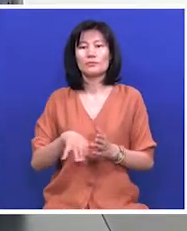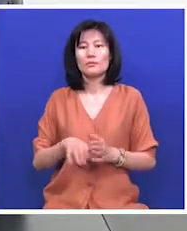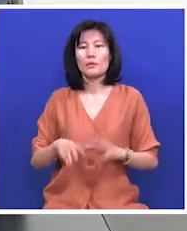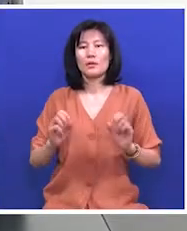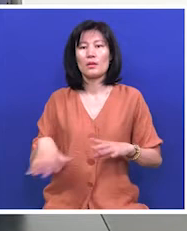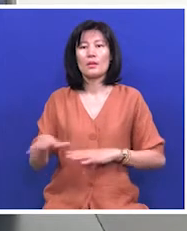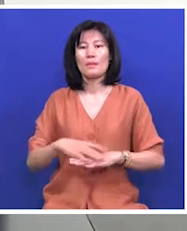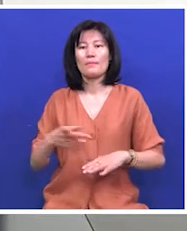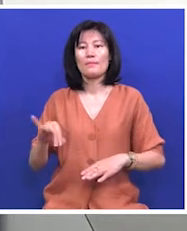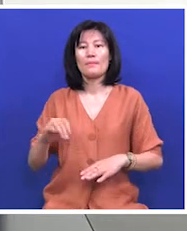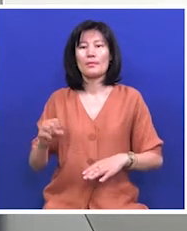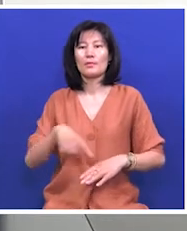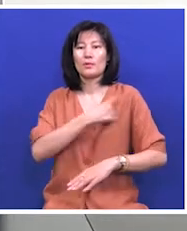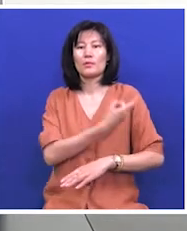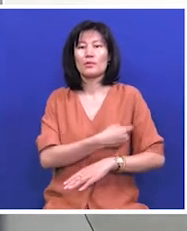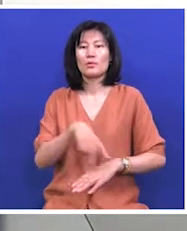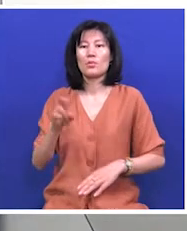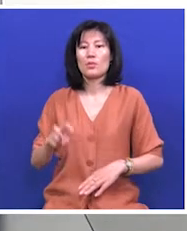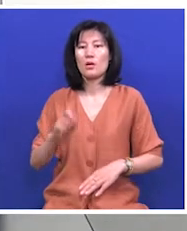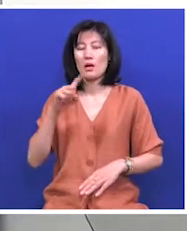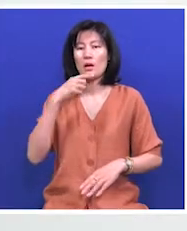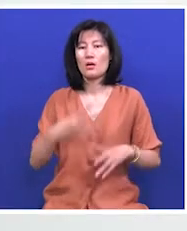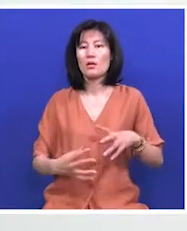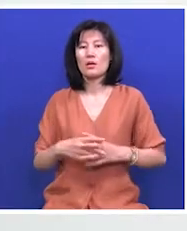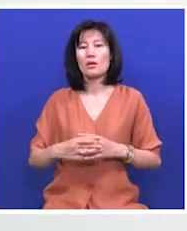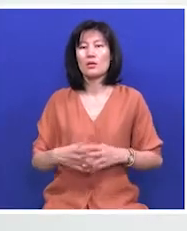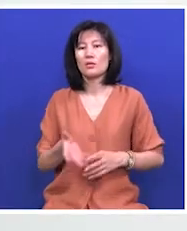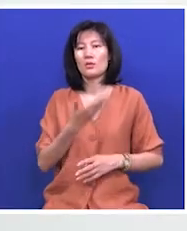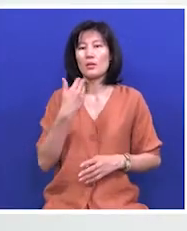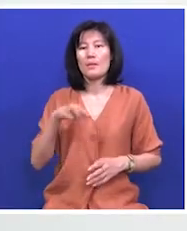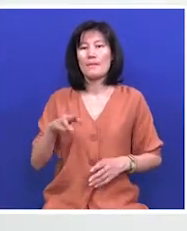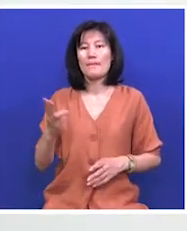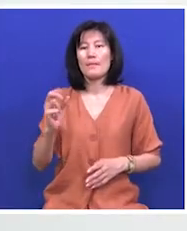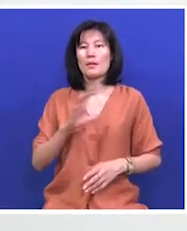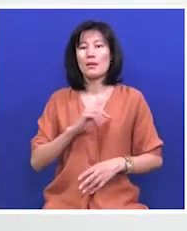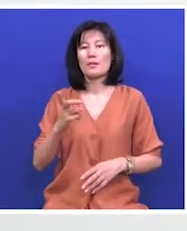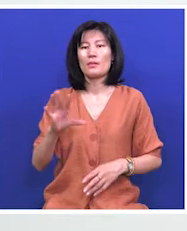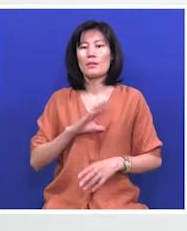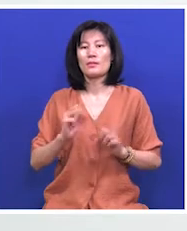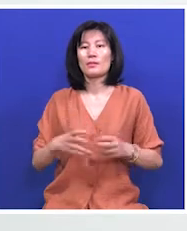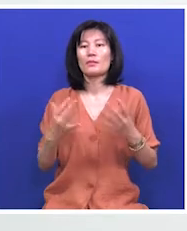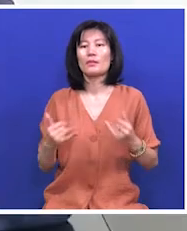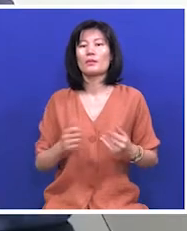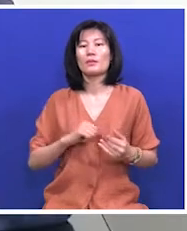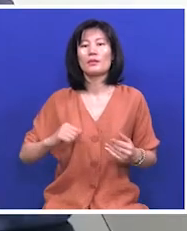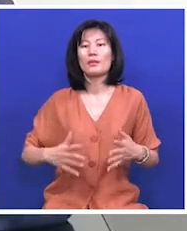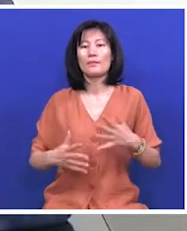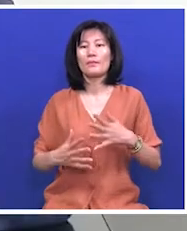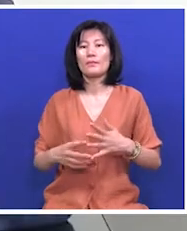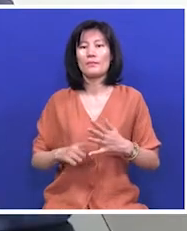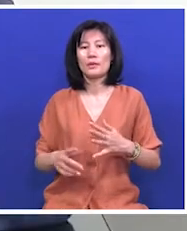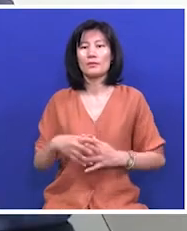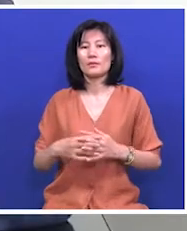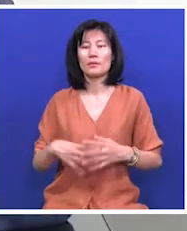қуатымен қамтылған. Бізде электр қуатынсыз отыр деген ауылда жоқ. Дегенмен Мақтааралда болған жағдайға байланысты, қазір бізде 5